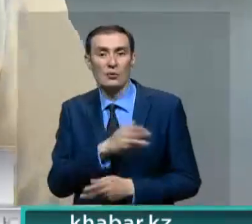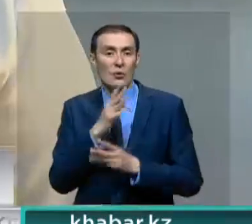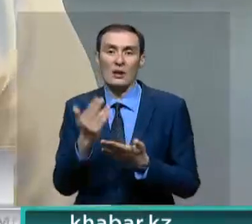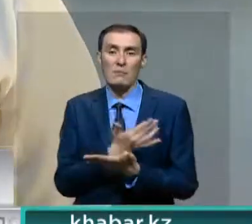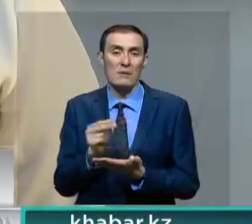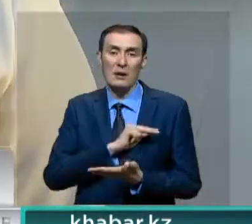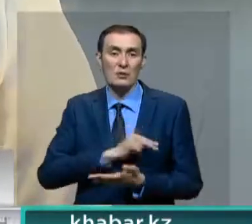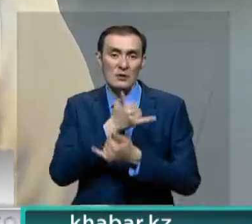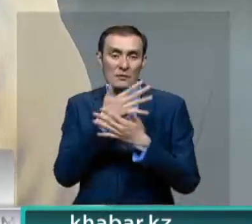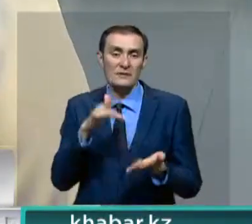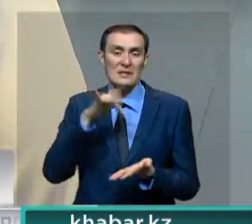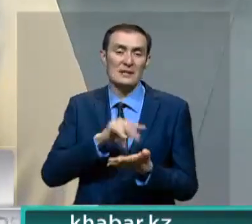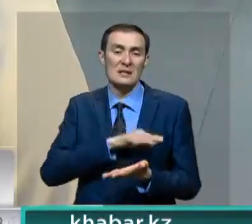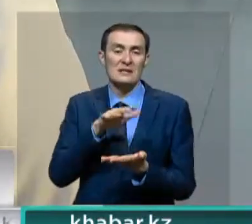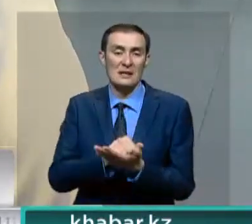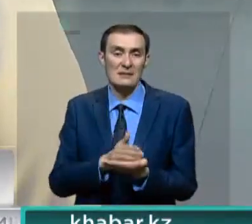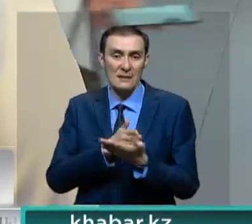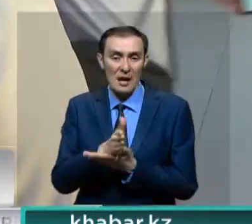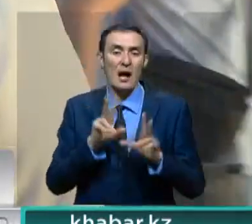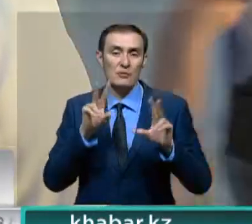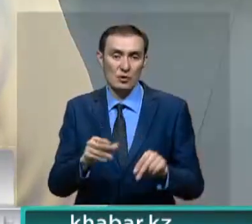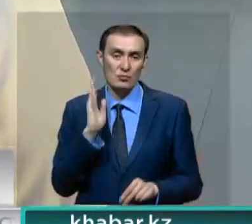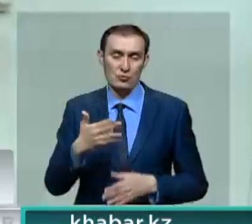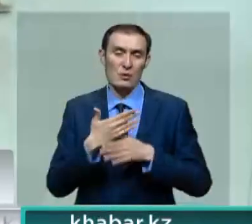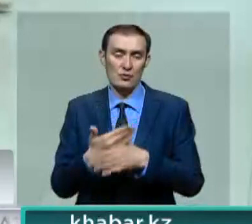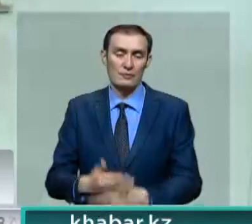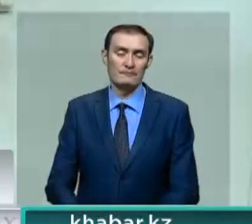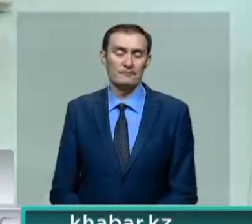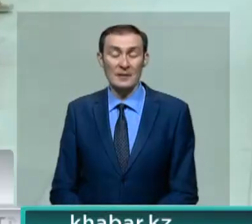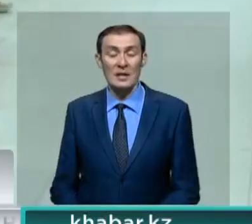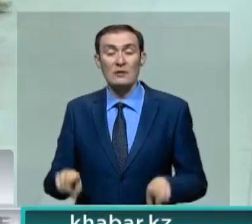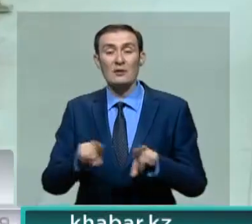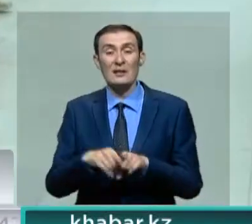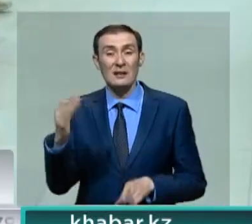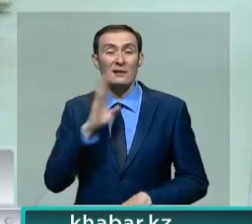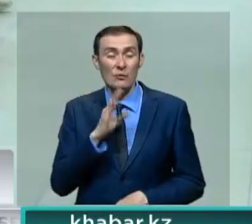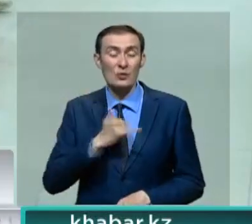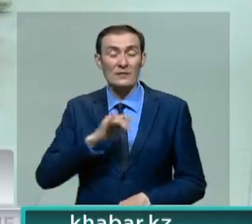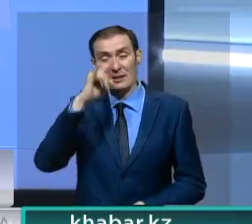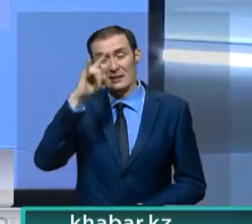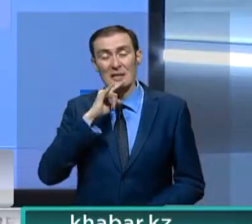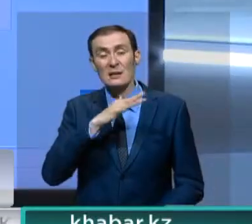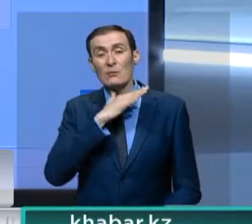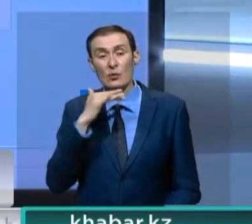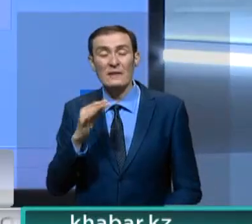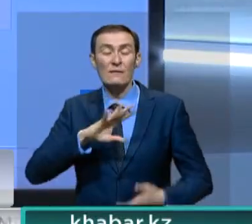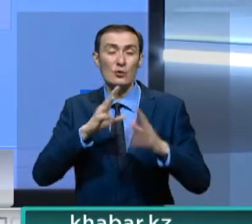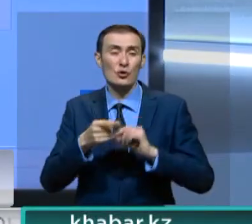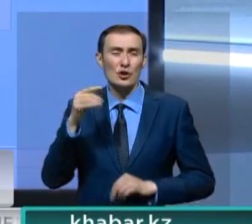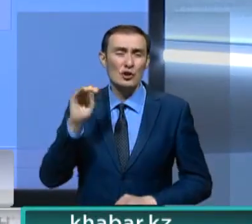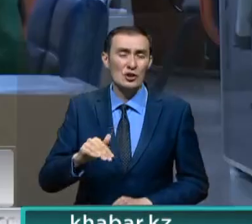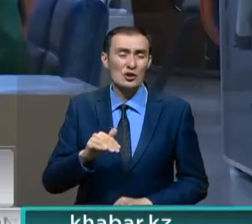нашла. Поэтому пришла в центр занятости. Тут обещали помочь. И таких, как Гульнара, в Казахстане много. И в итоге